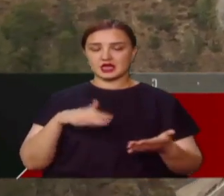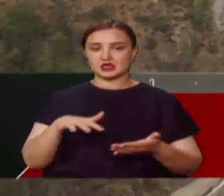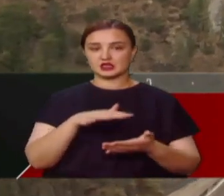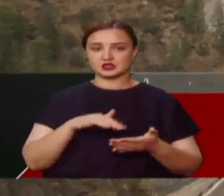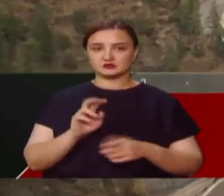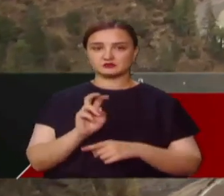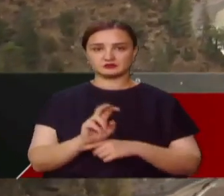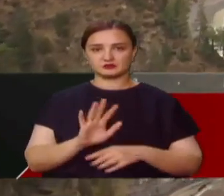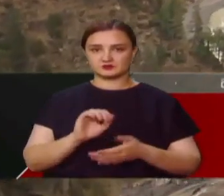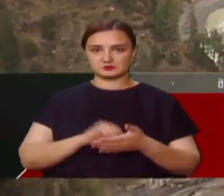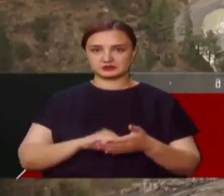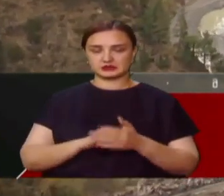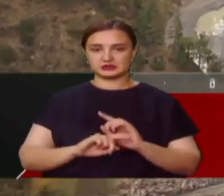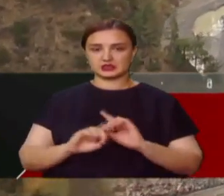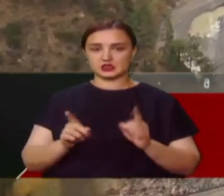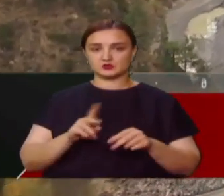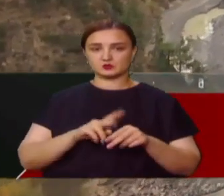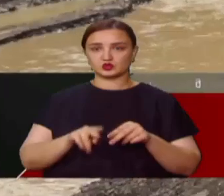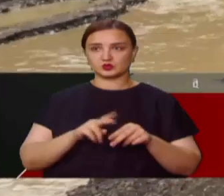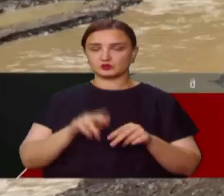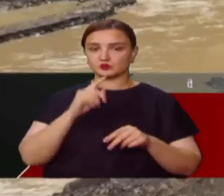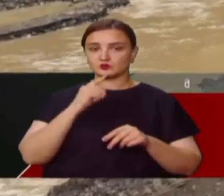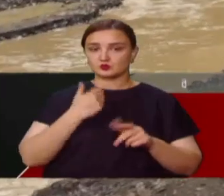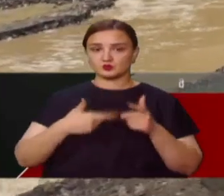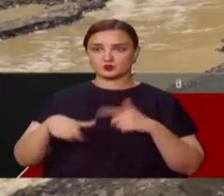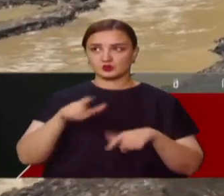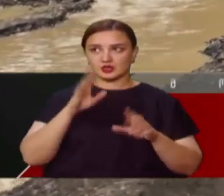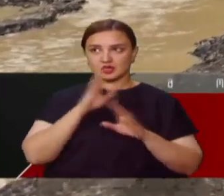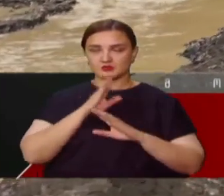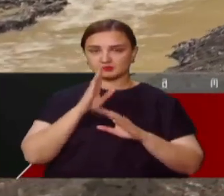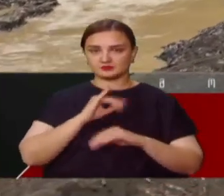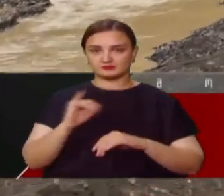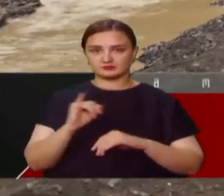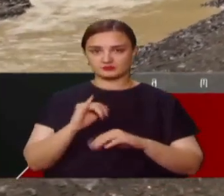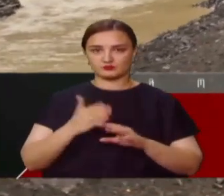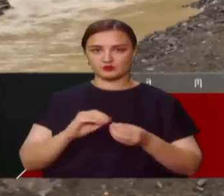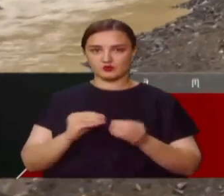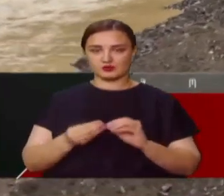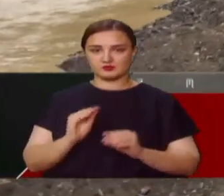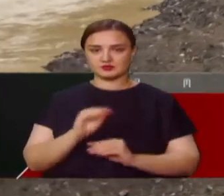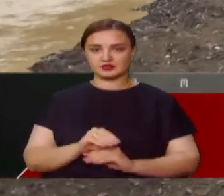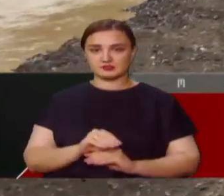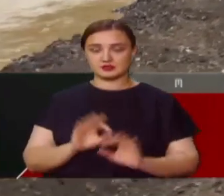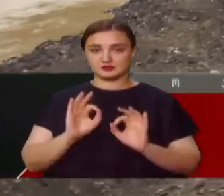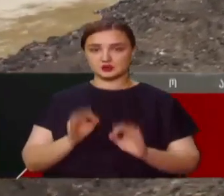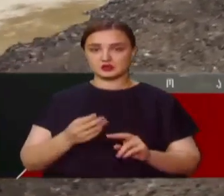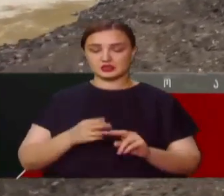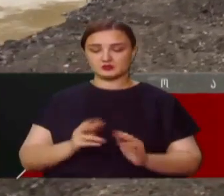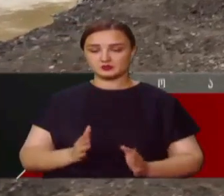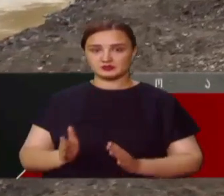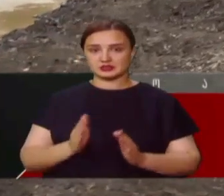მიზეზია. განსაკუთრებით შემოდგომით, როდესაც რთულ რელიეფს ცვალებადი ამინდისგან გამოწვეული პრობლემებიც ემატება. სწორედ ამიტომ